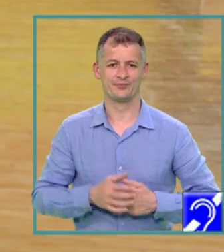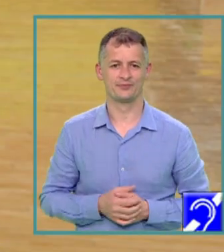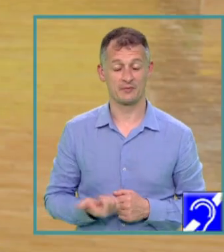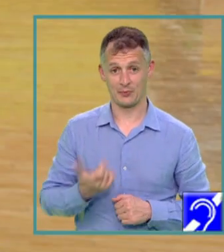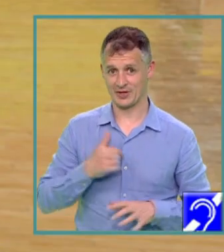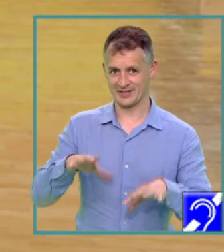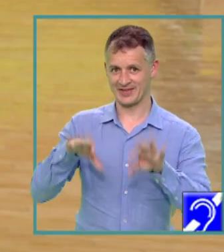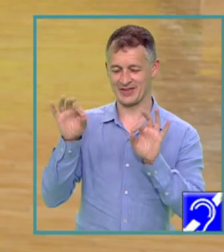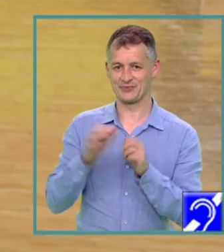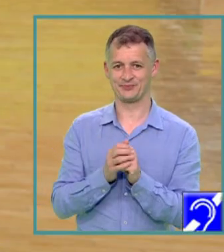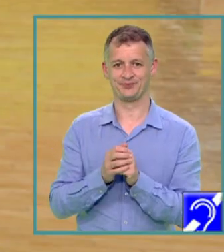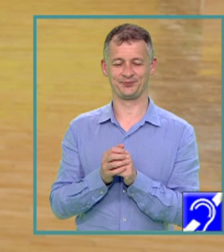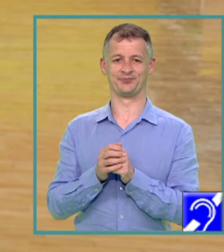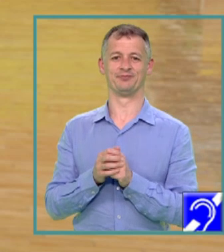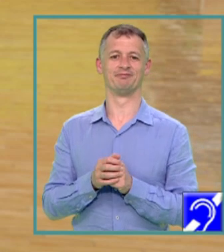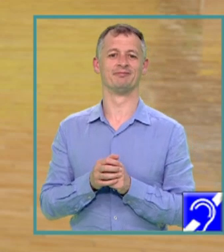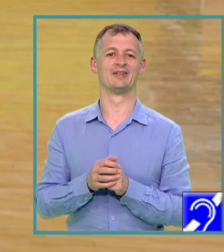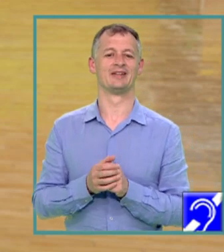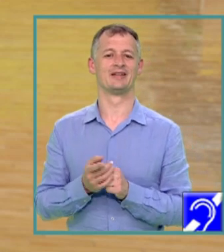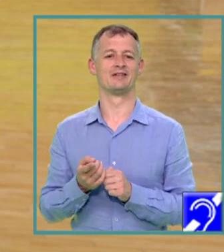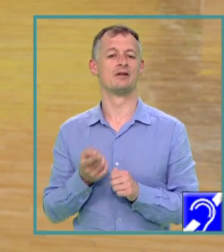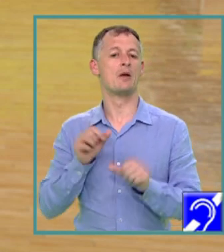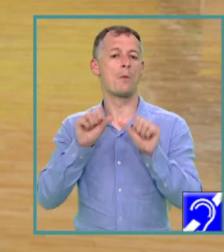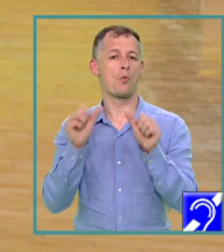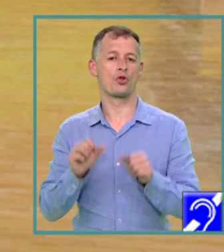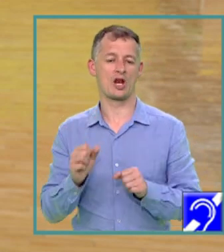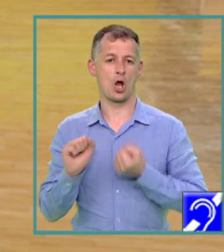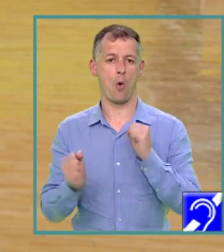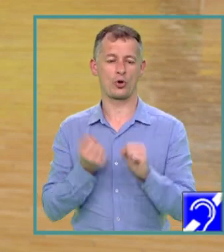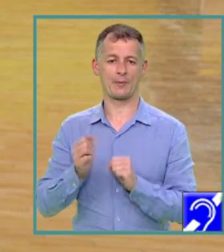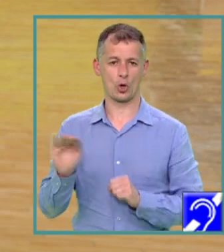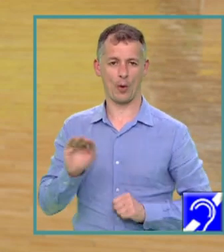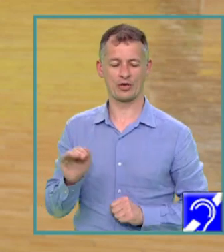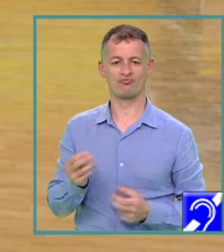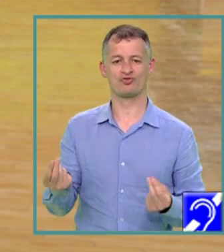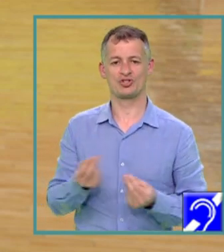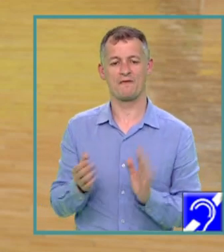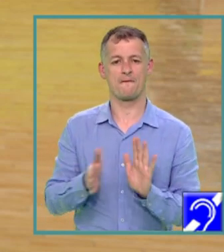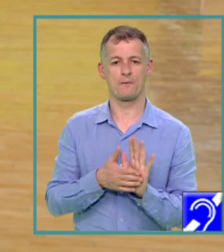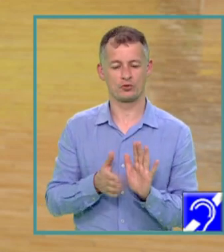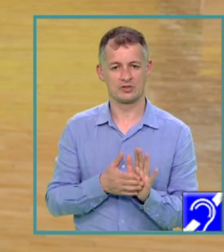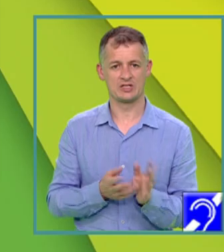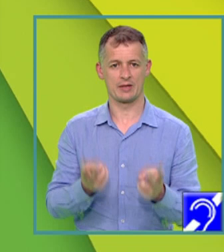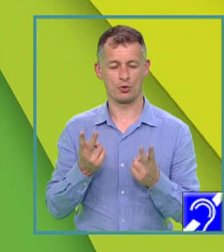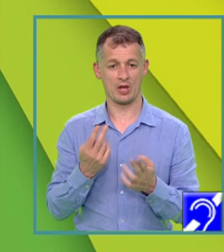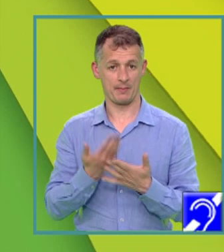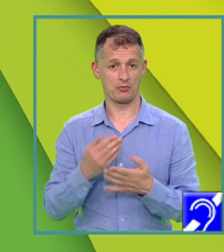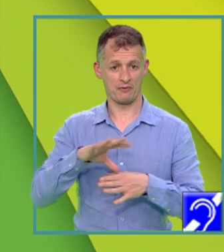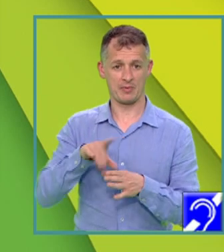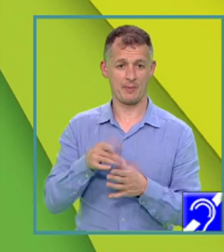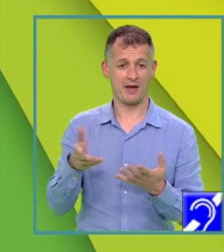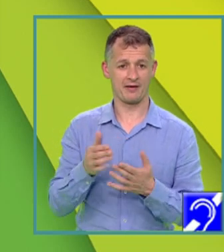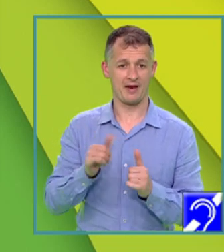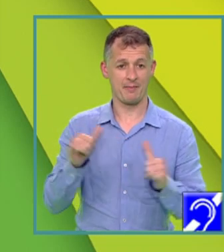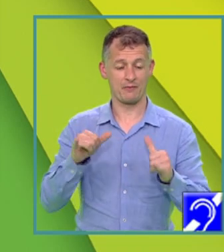să identificăm în, eu știu, modelarea comportamentului copilului câteva funcții de bază ale familiei pe care le